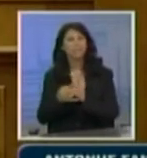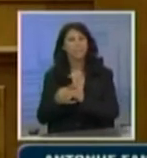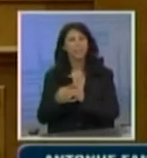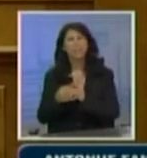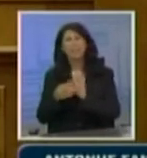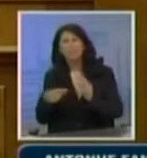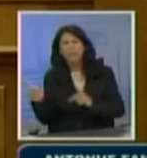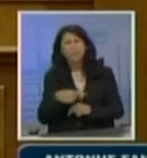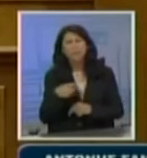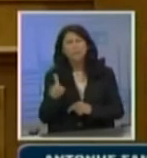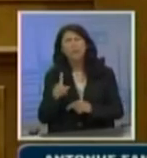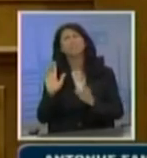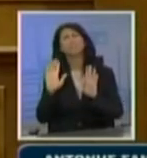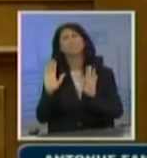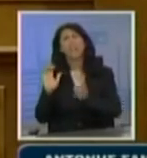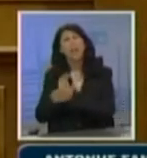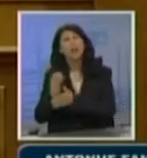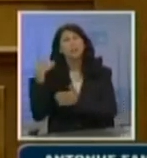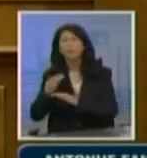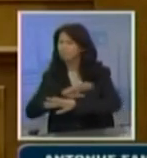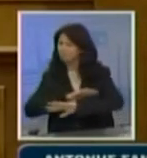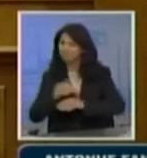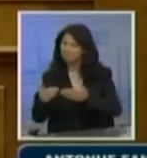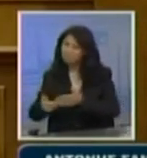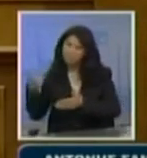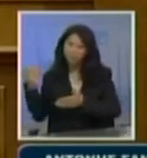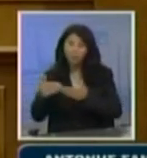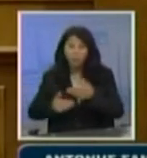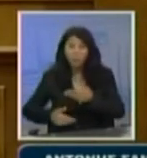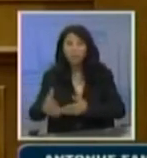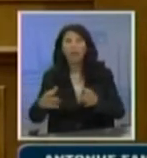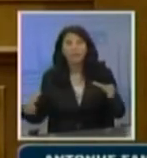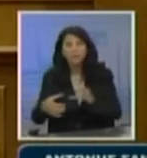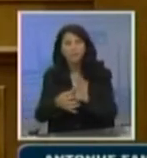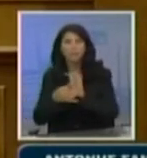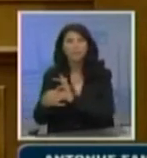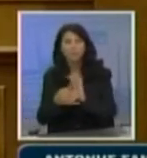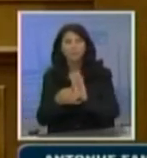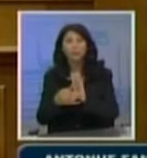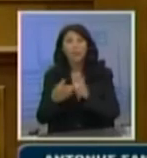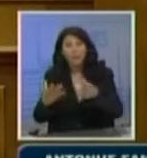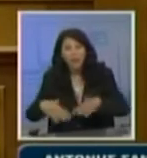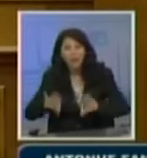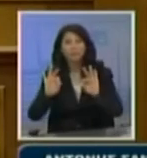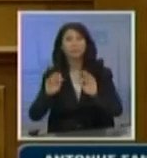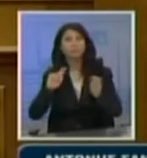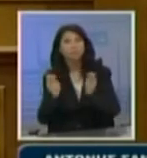το 2013 θα έχουμε πρωτογενές πλεόνασμα, τόνισε ο κύριος Σαμαράς, χαρακτηρίζοντας τον προϋπολογισμό